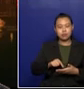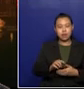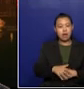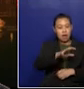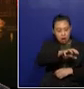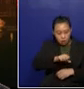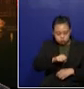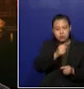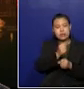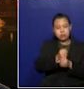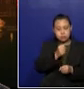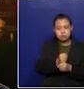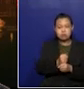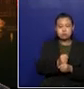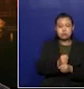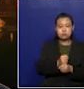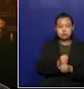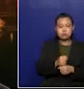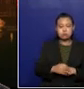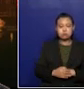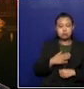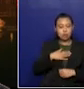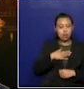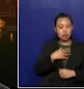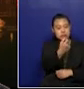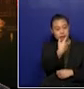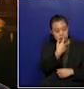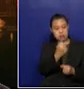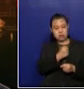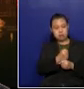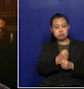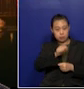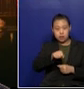าครอบฮะเราเป็นขี้ข้าเขาเหรอเ